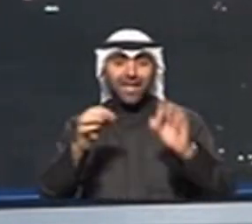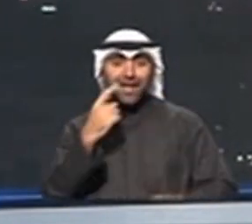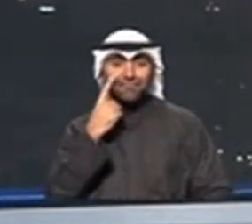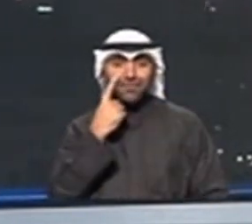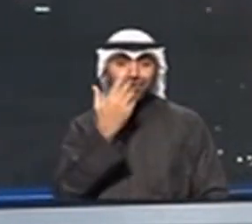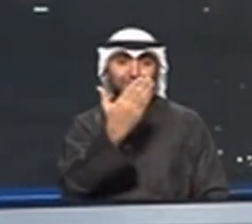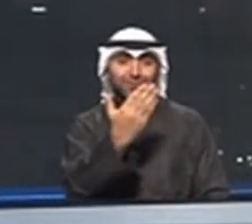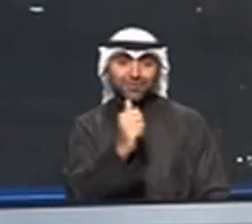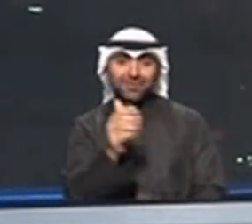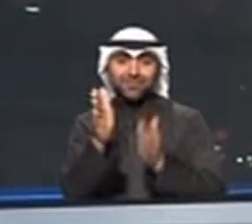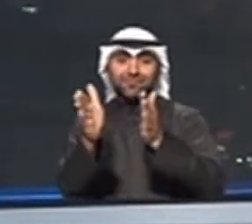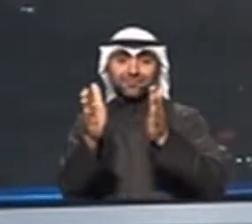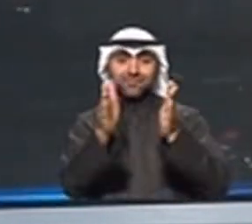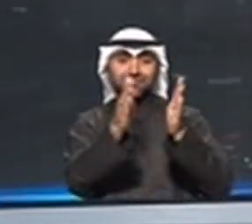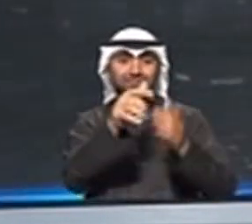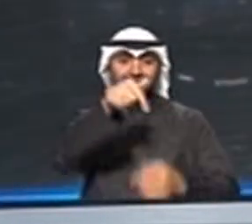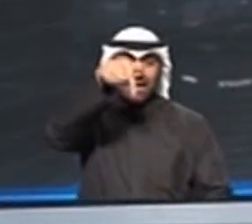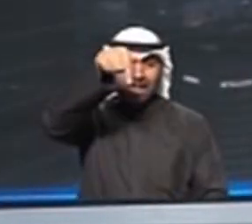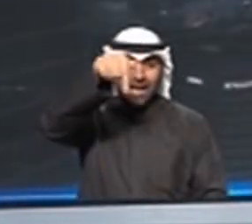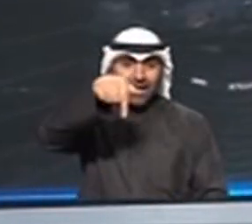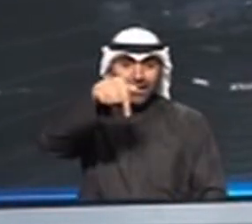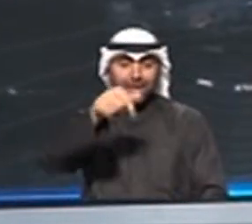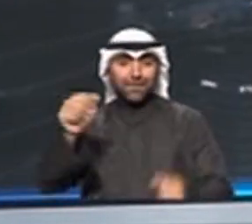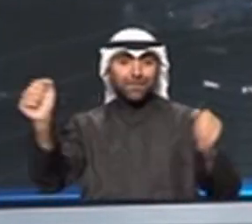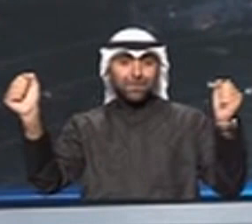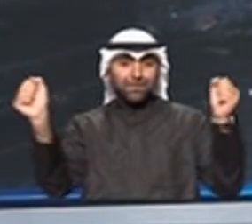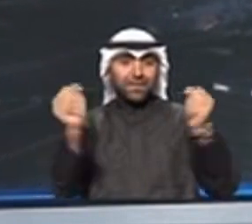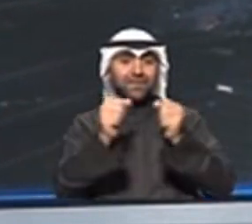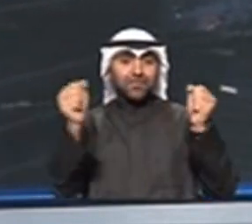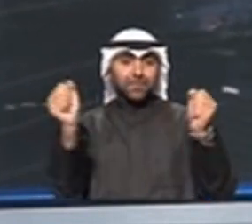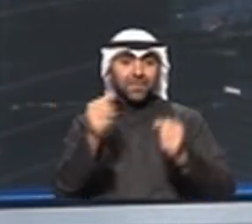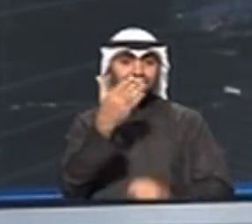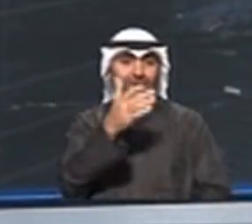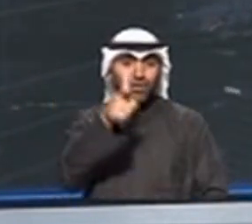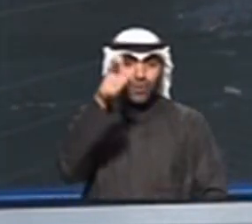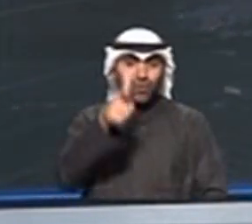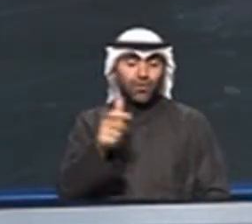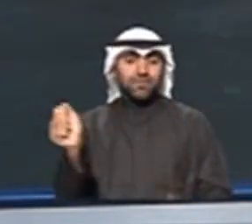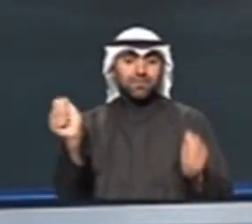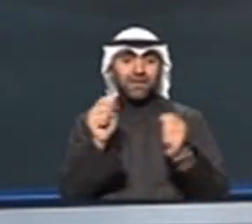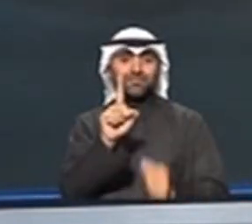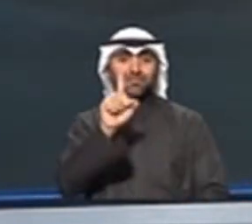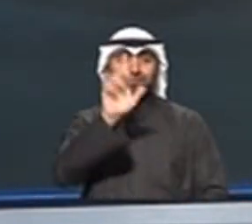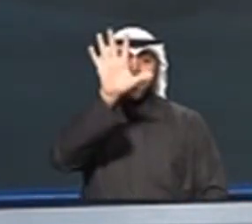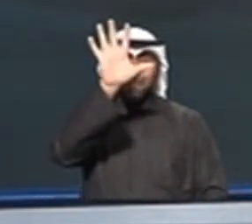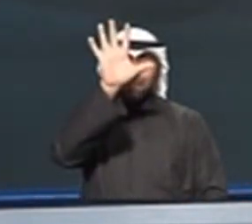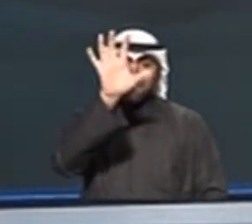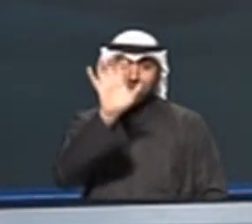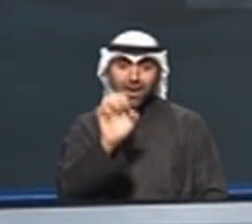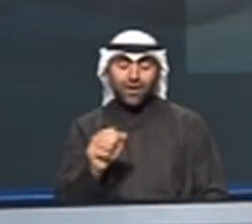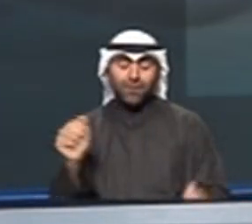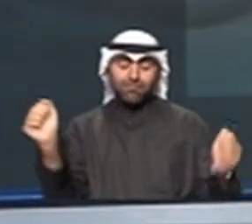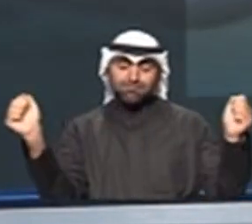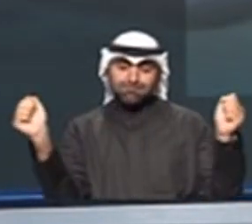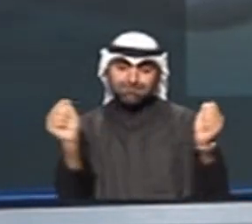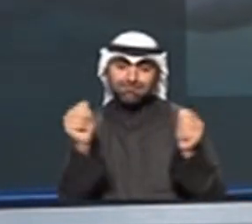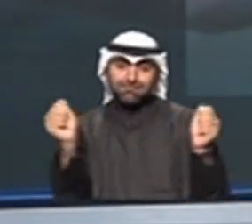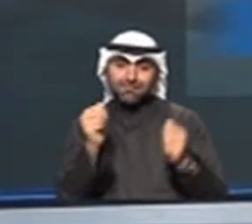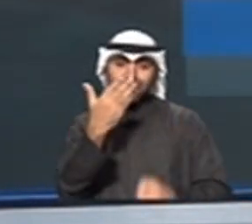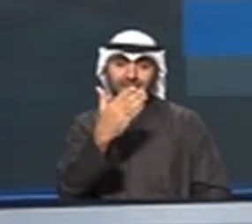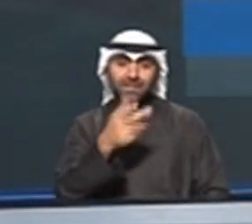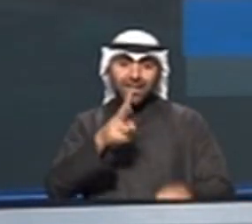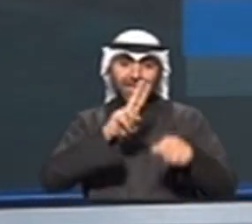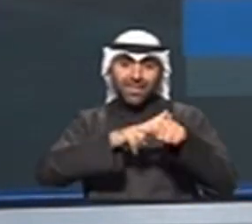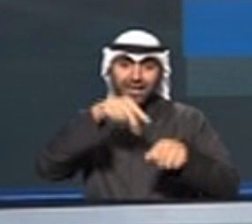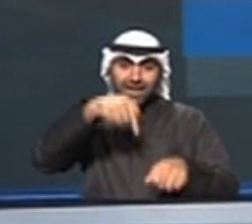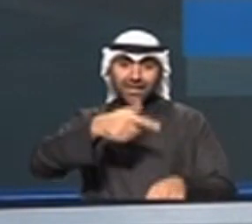مستقرة، أجواء معتدلة تميل للبرودة خلال النهار وباردة خلال المساء. عبور السحب راح يستمر ويانا لعدة أيام، أجواءنا